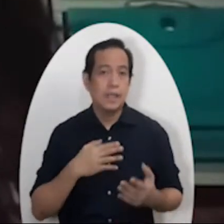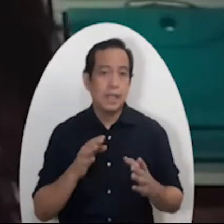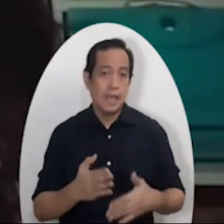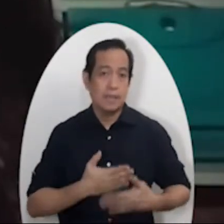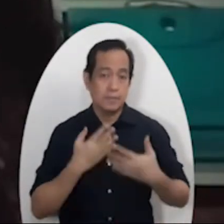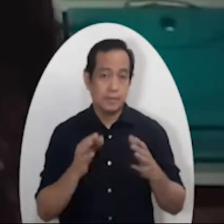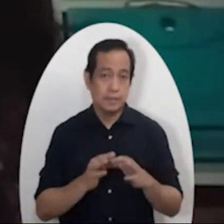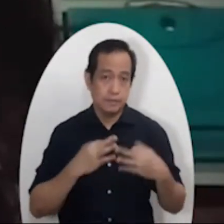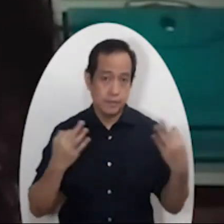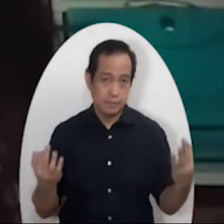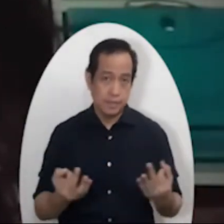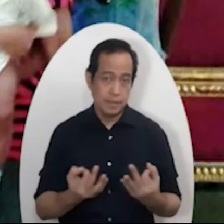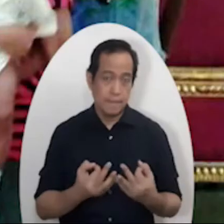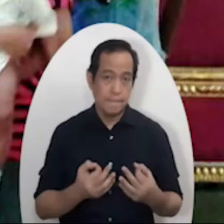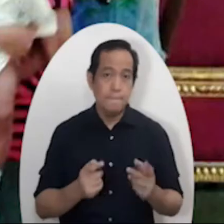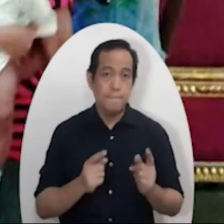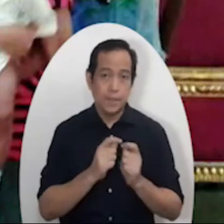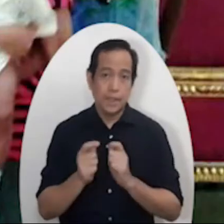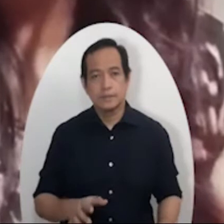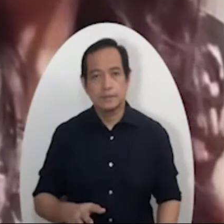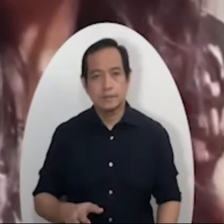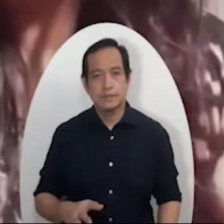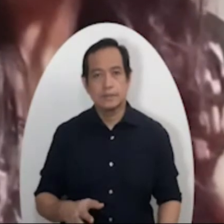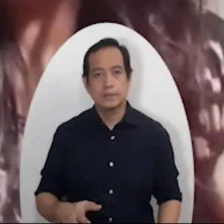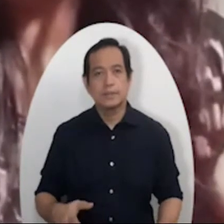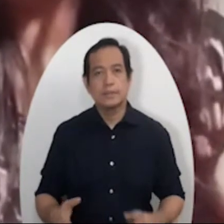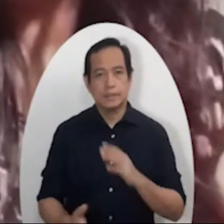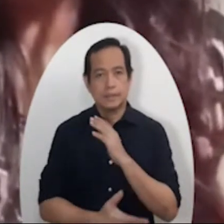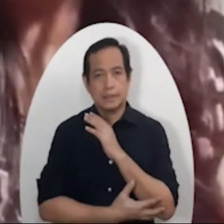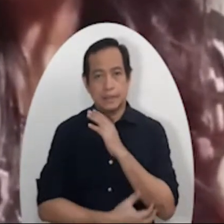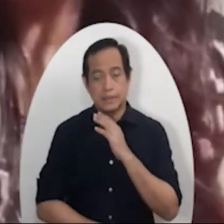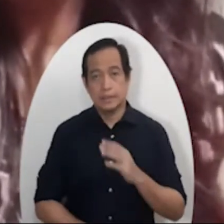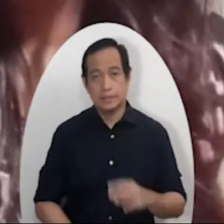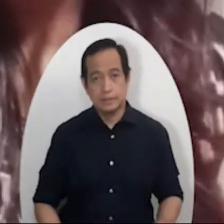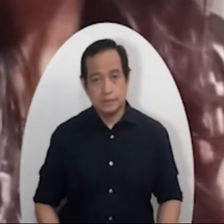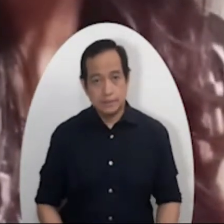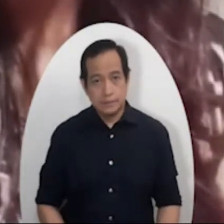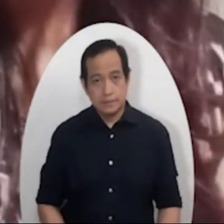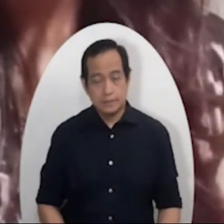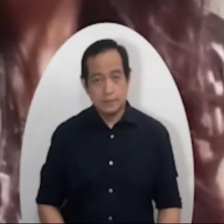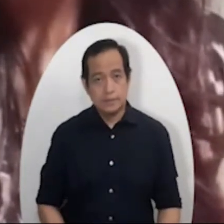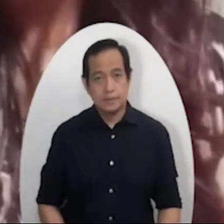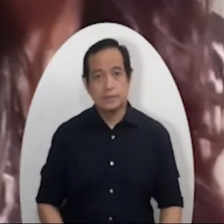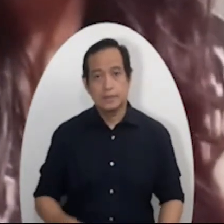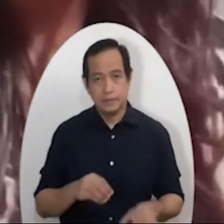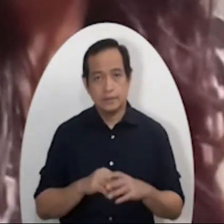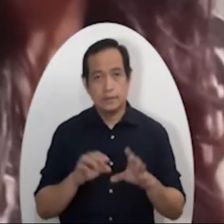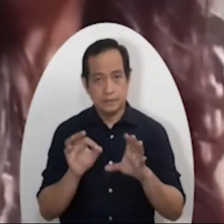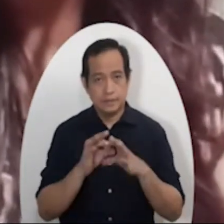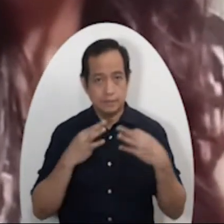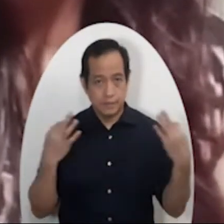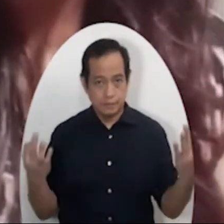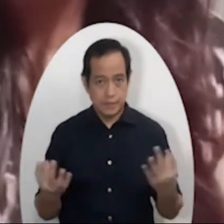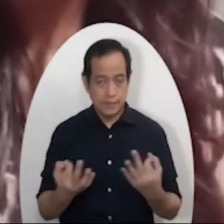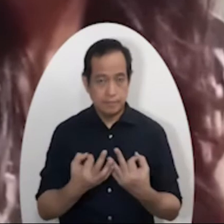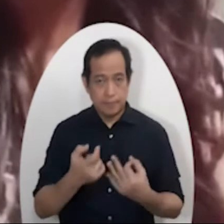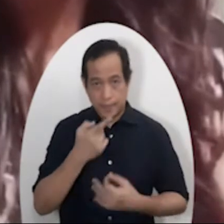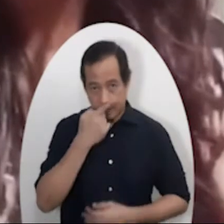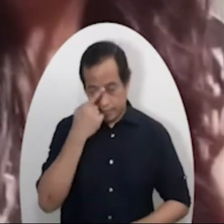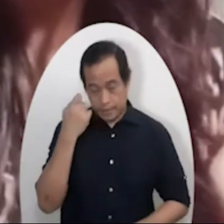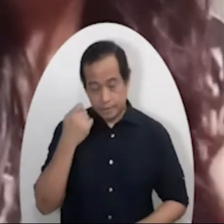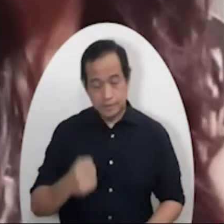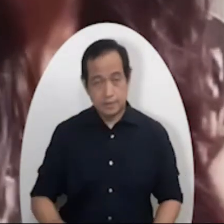Magtulong-tulong tayo para sa kanyang magandang kinabukasan. Isa sa mga sakit ni Elaine